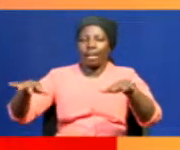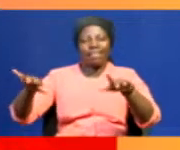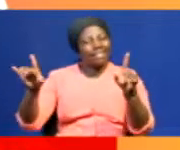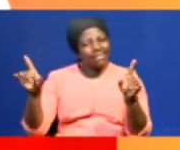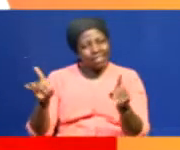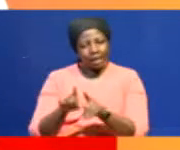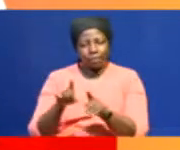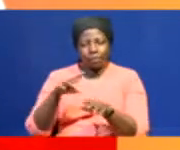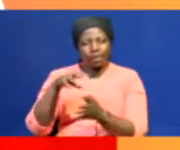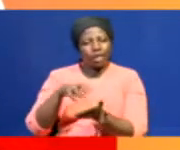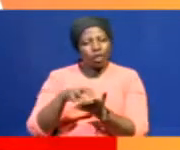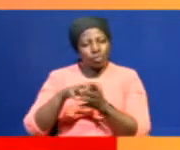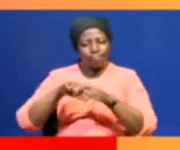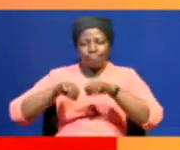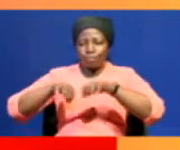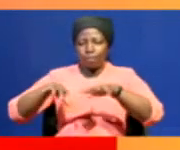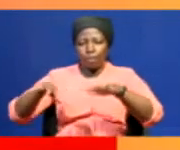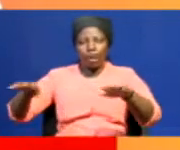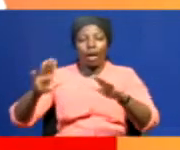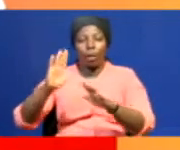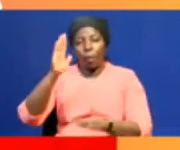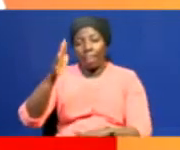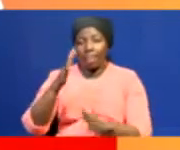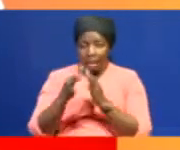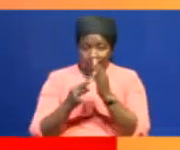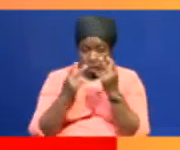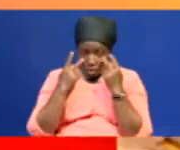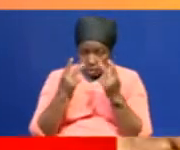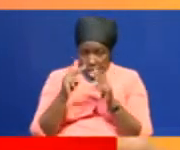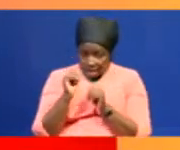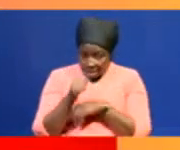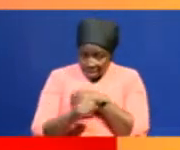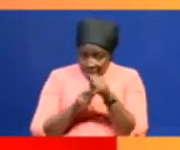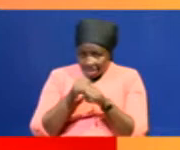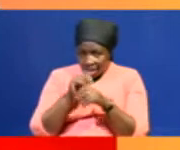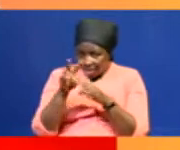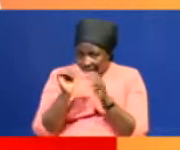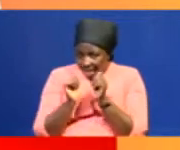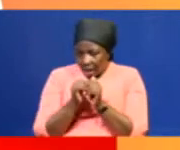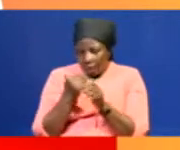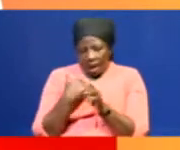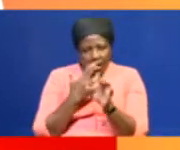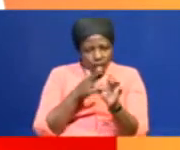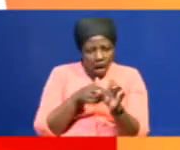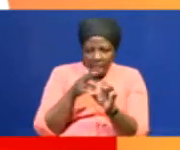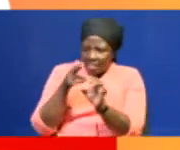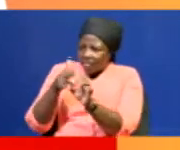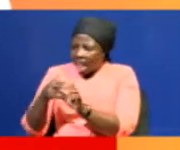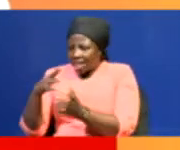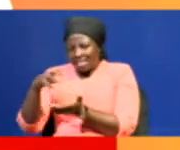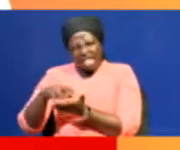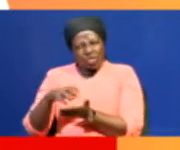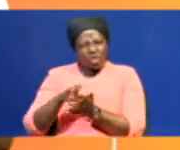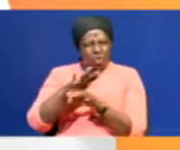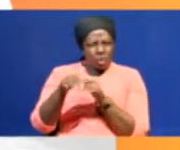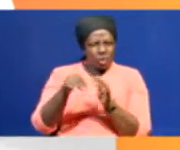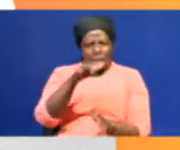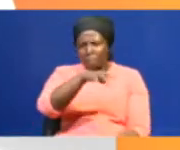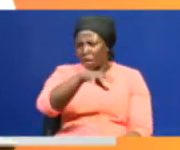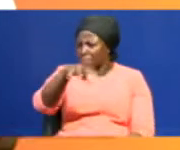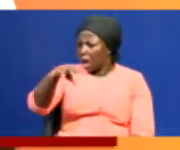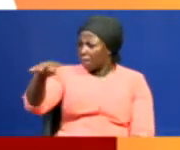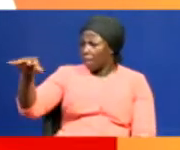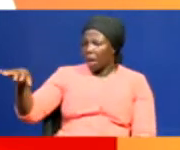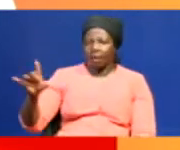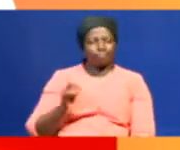kuteremka. Hata ukiangalia maybe 2010 hatukuwa na petrol station kila mahali vile tuko nazo mafuta za